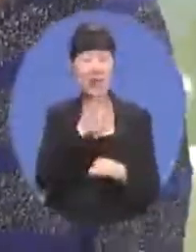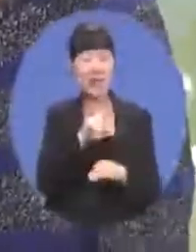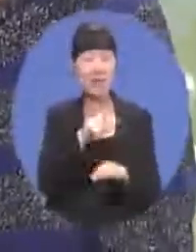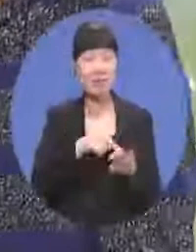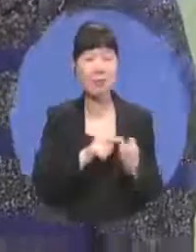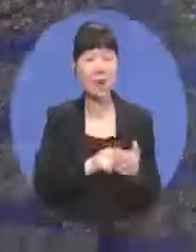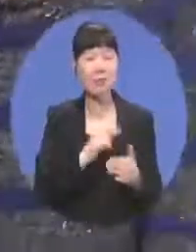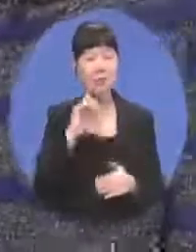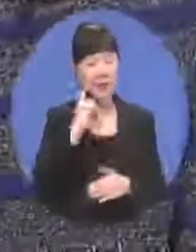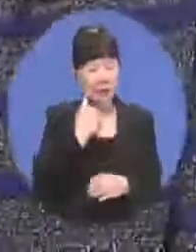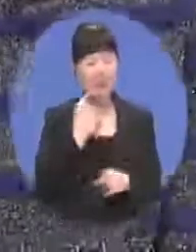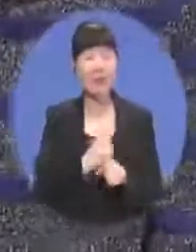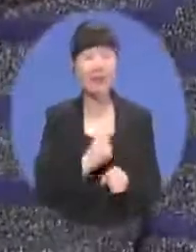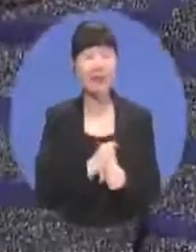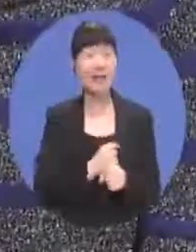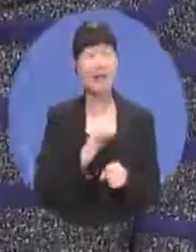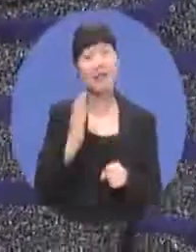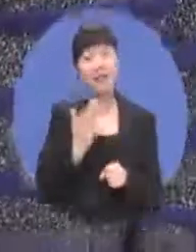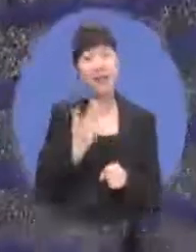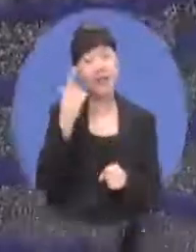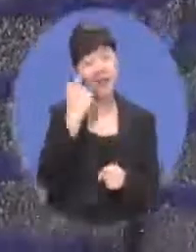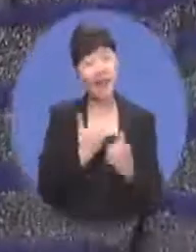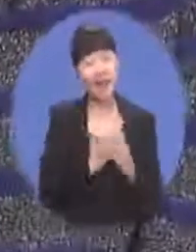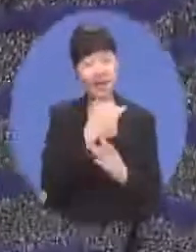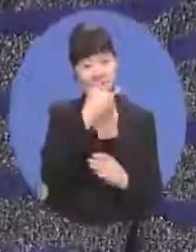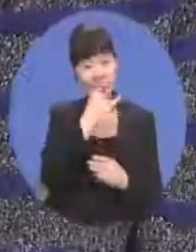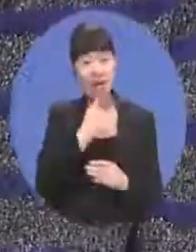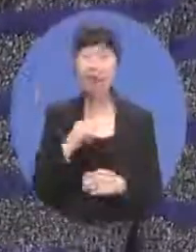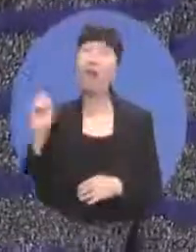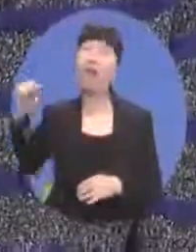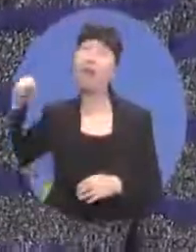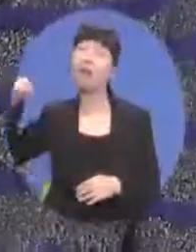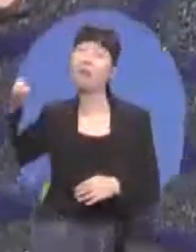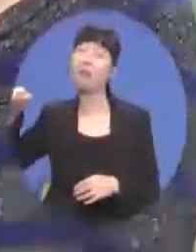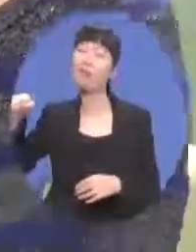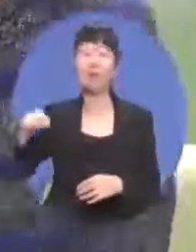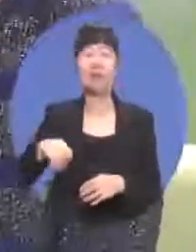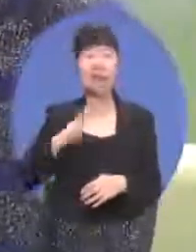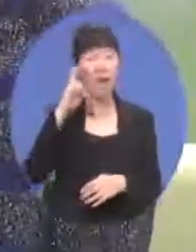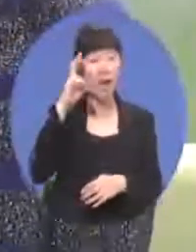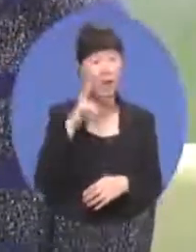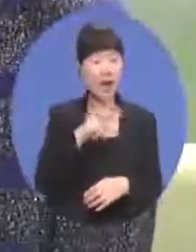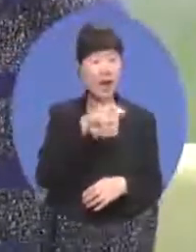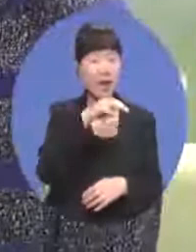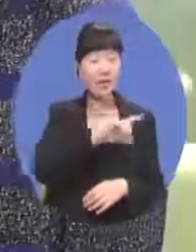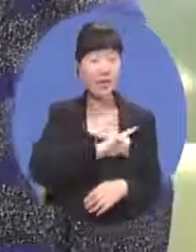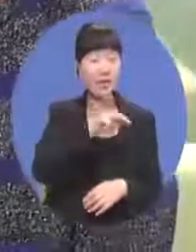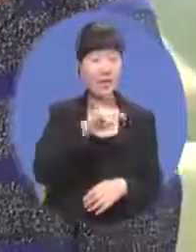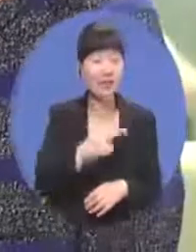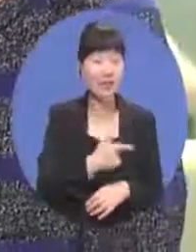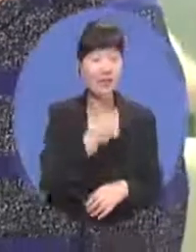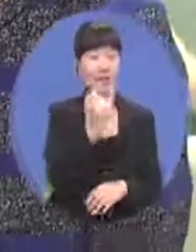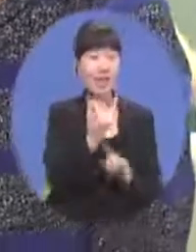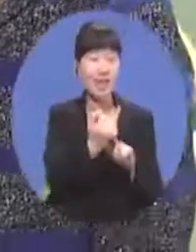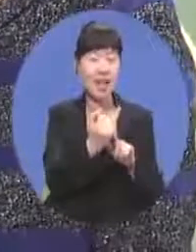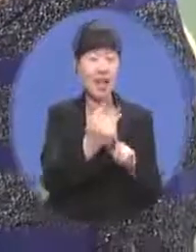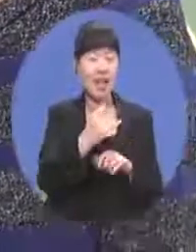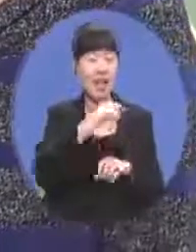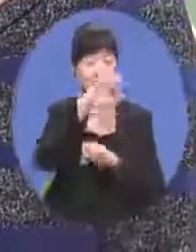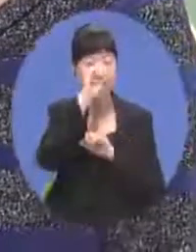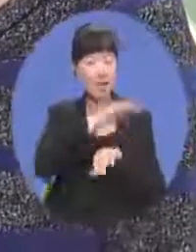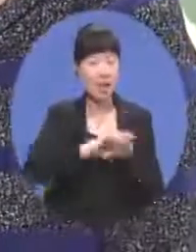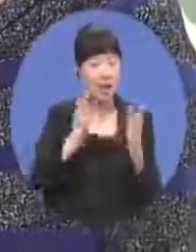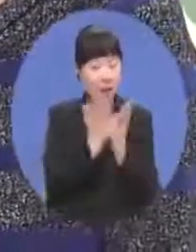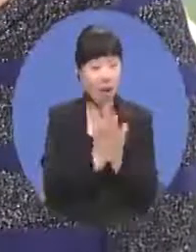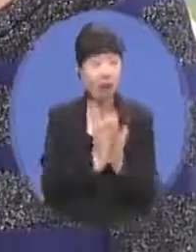마음을 곱게 써야 돼. 막 이런 생각 막 들잖아. 그치 그치. 네. 그러면 아마 신데렐라는 신발이 잘 맞아서